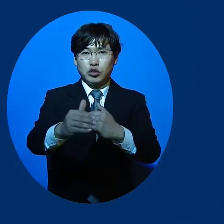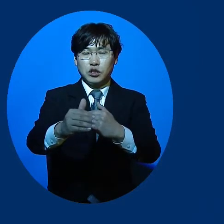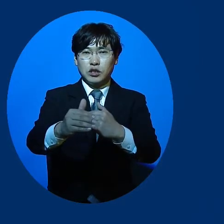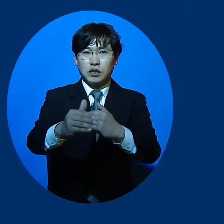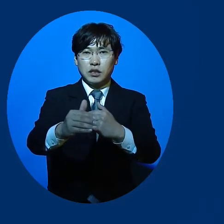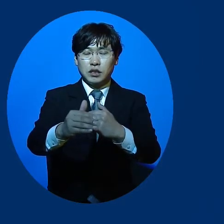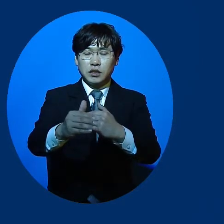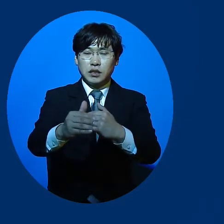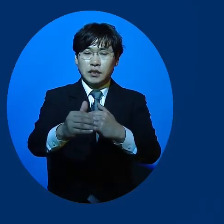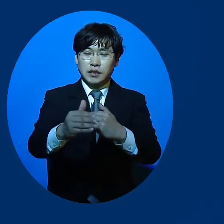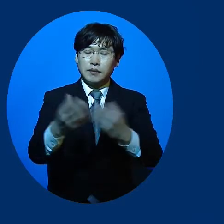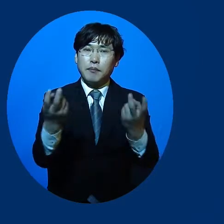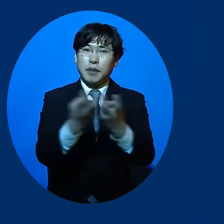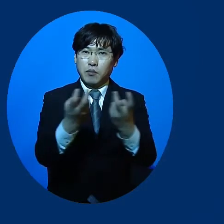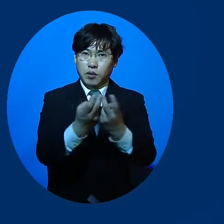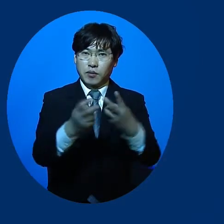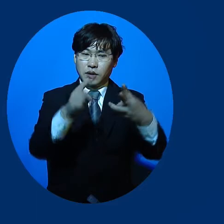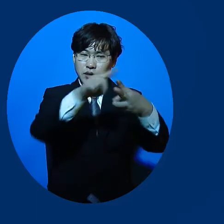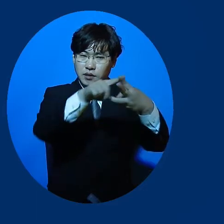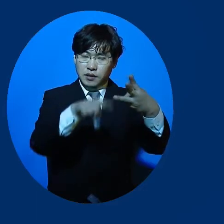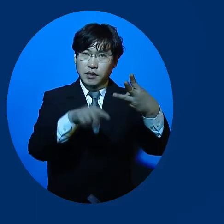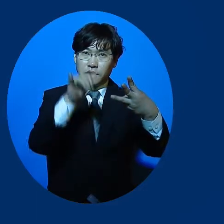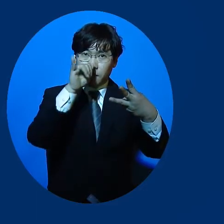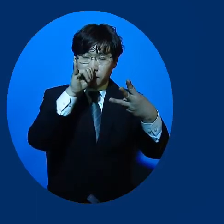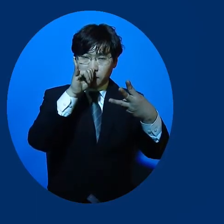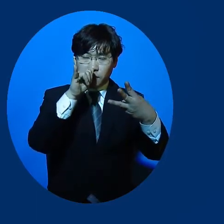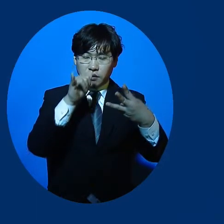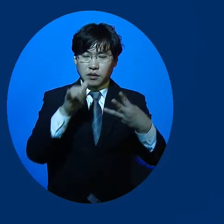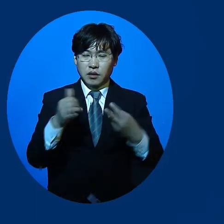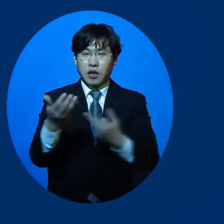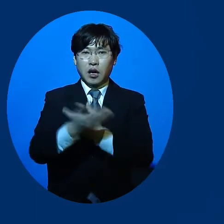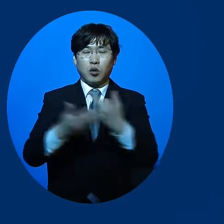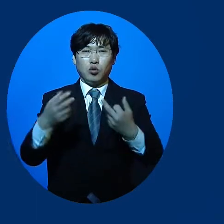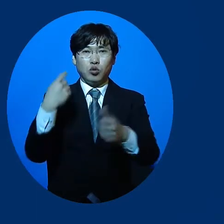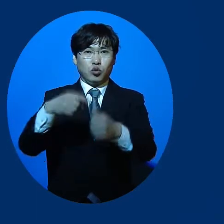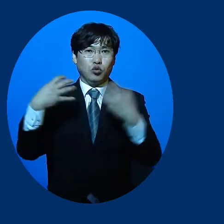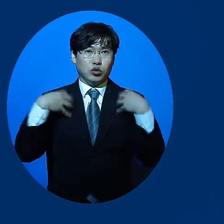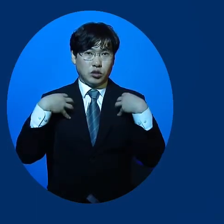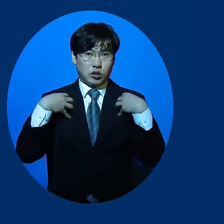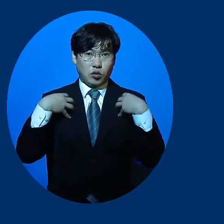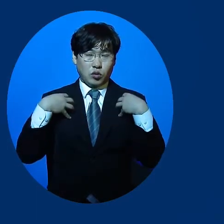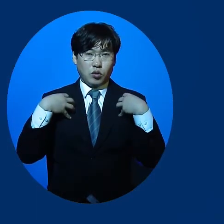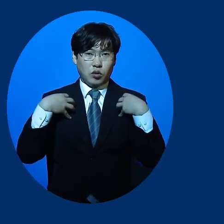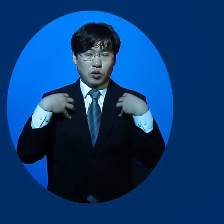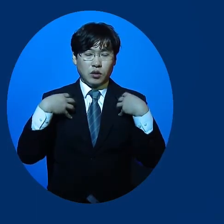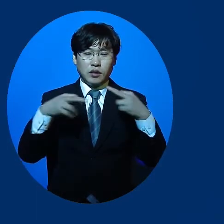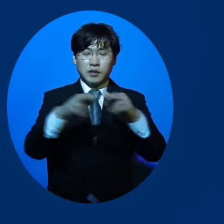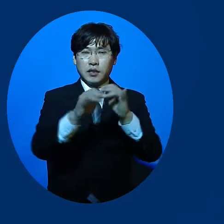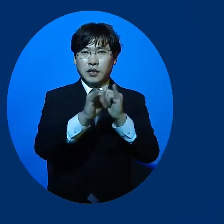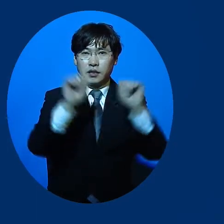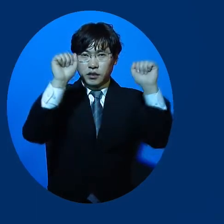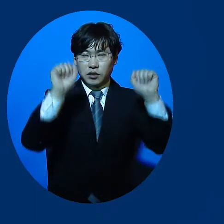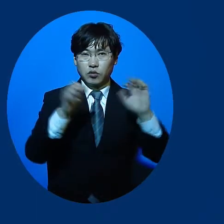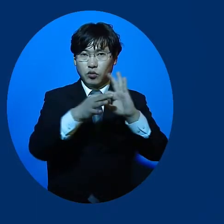3가지를 말씀하셨는데요. 강원도 교육청에서 장애인 체육 관련된